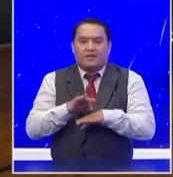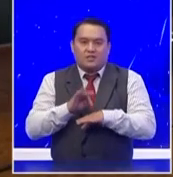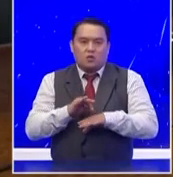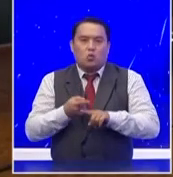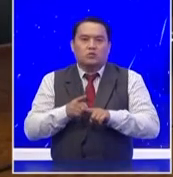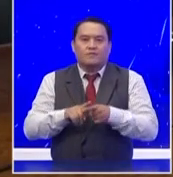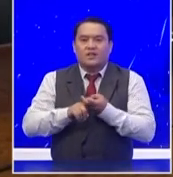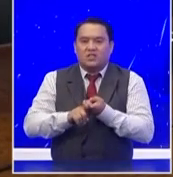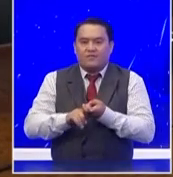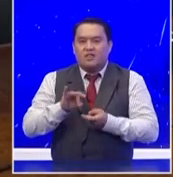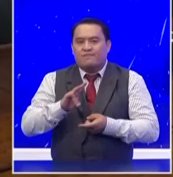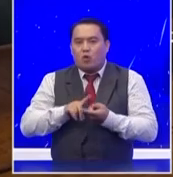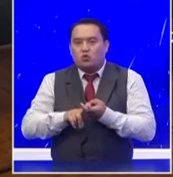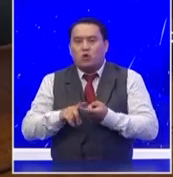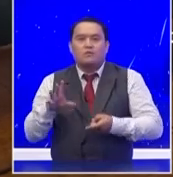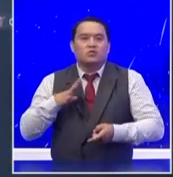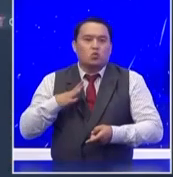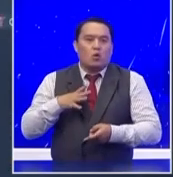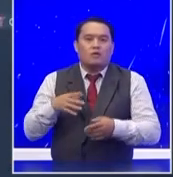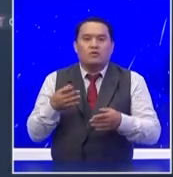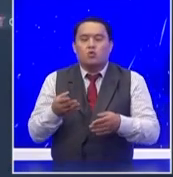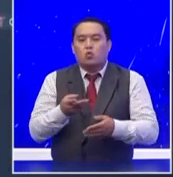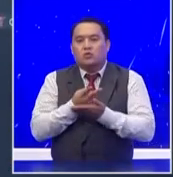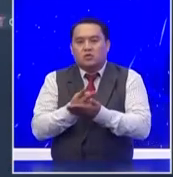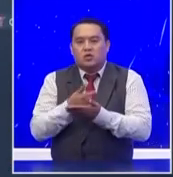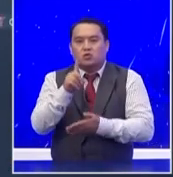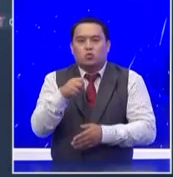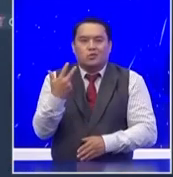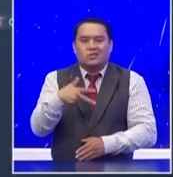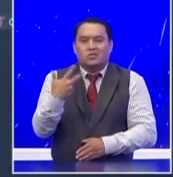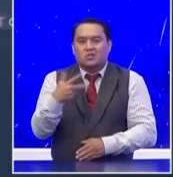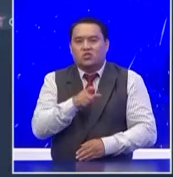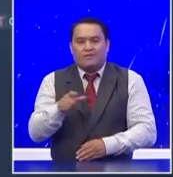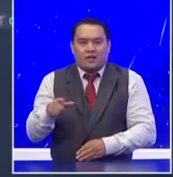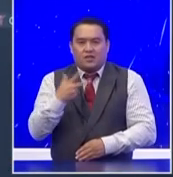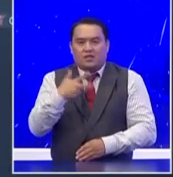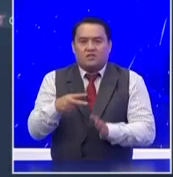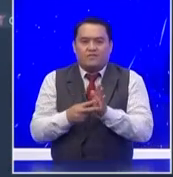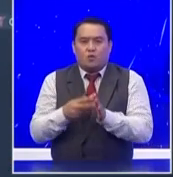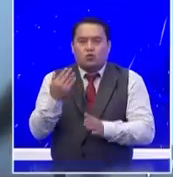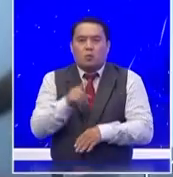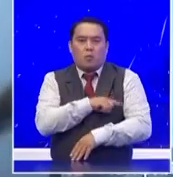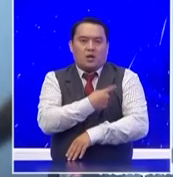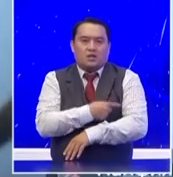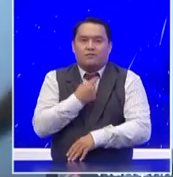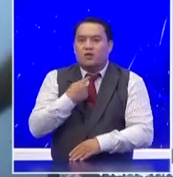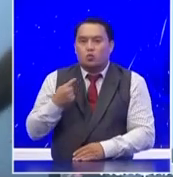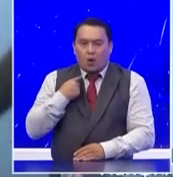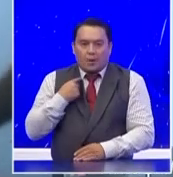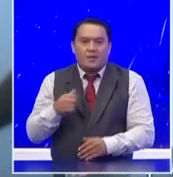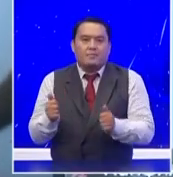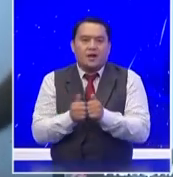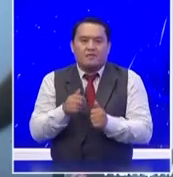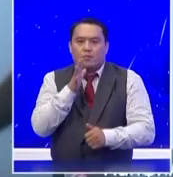COVID-19. На сегодняшний день в регионе в реанимации находится 133 человека. 38 из них в больницах Талдыкургана.